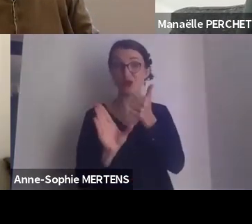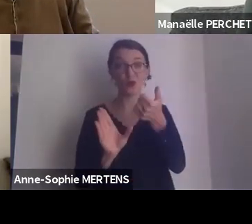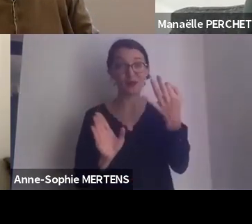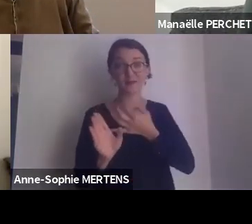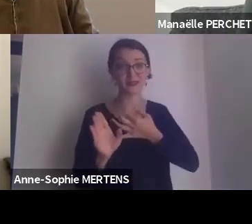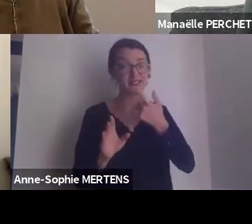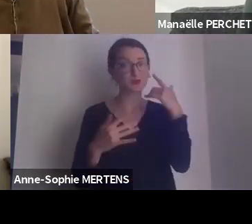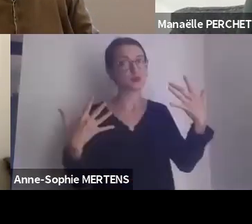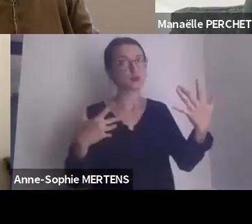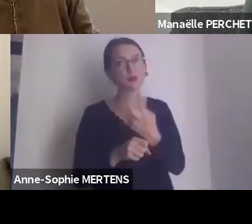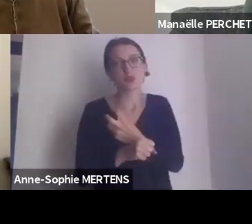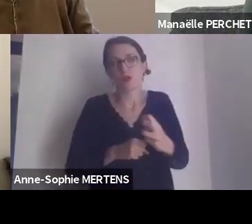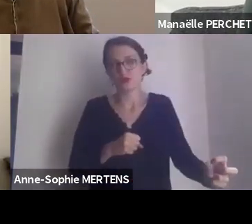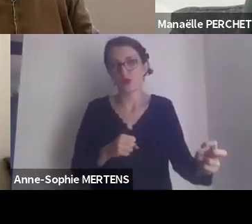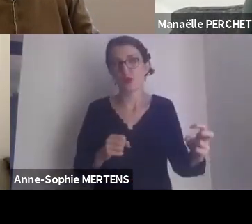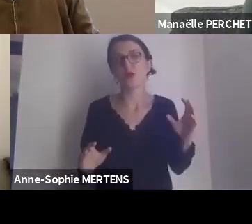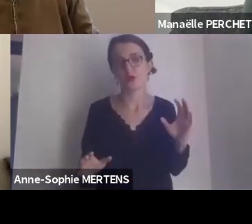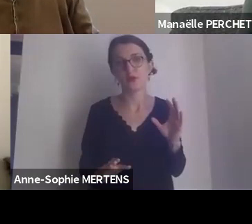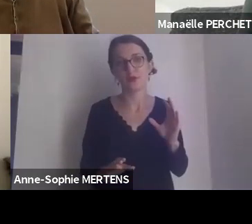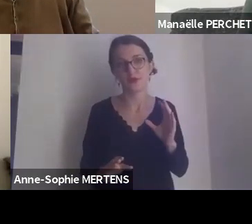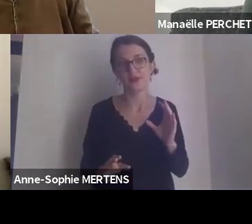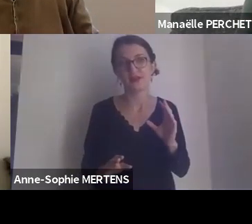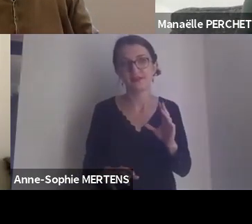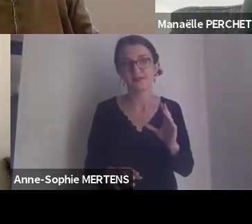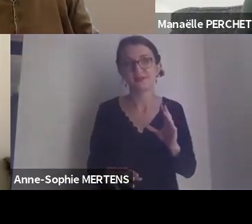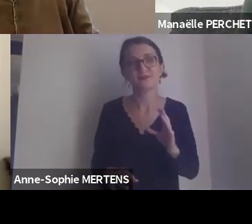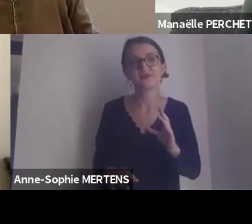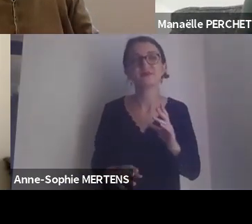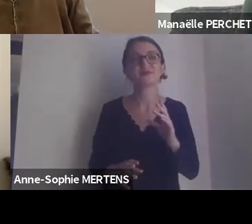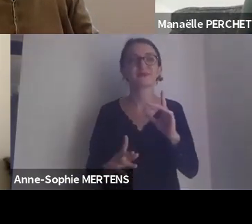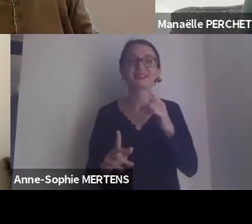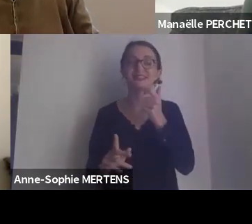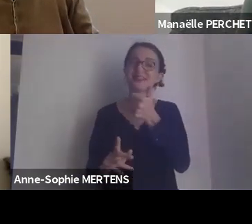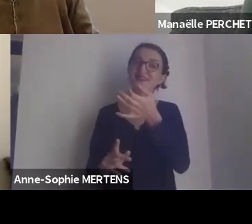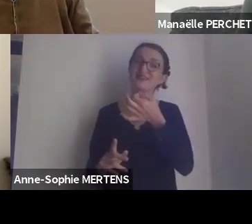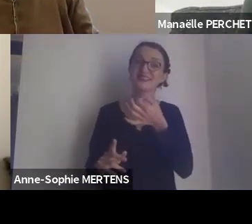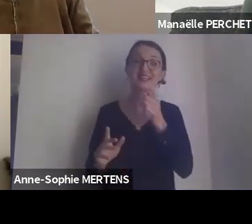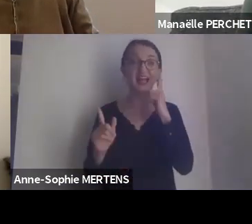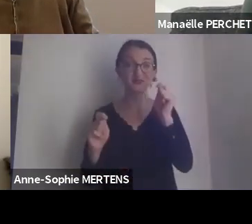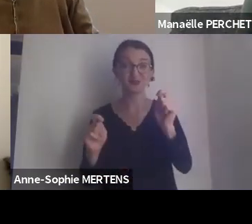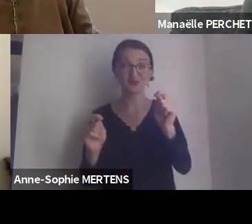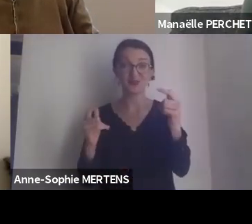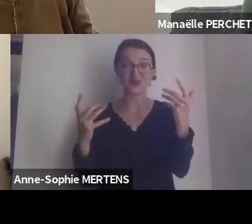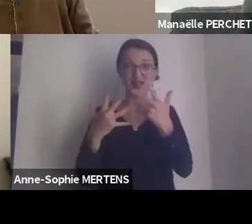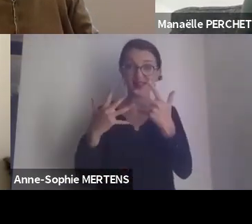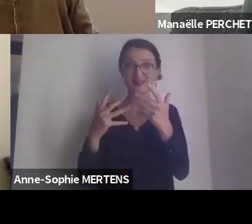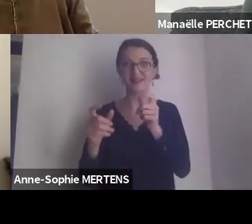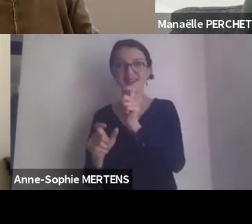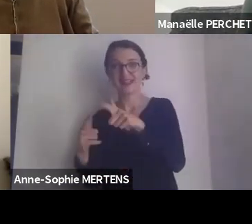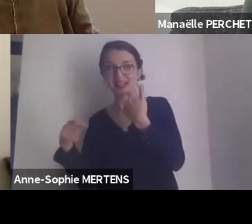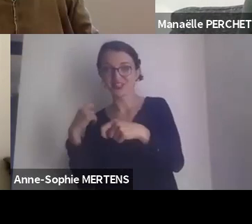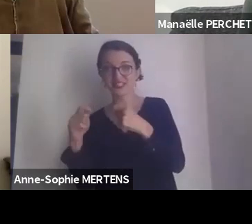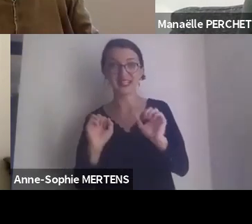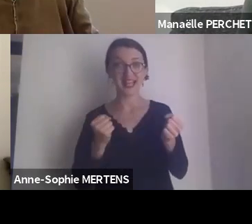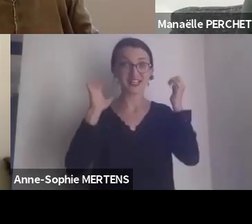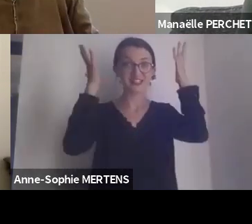Donc, attention. Et j'aime beaucoup ce que vous dites sur agilité ne signifie pas agitation. En tout cas, personnellement,